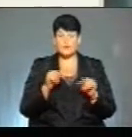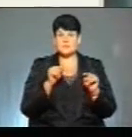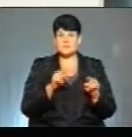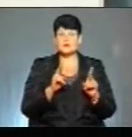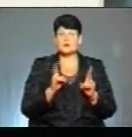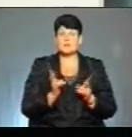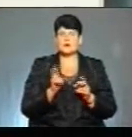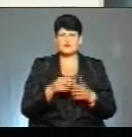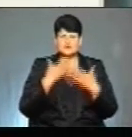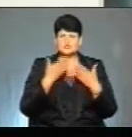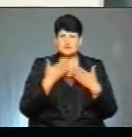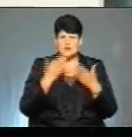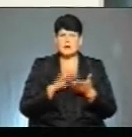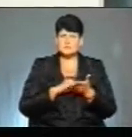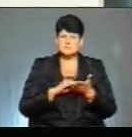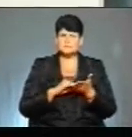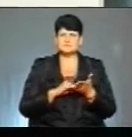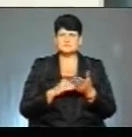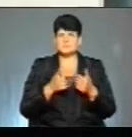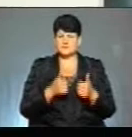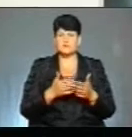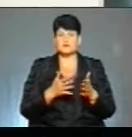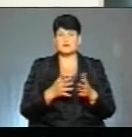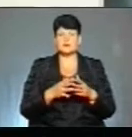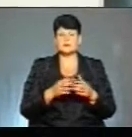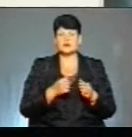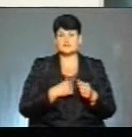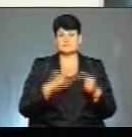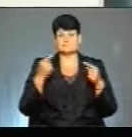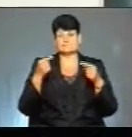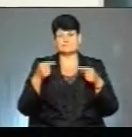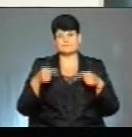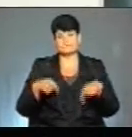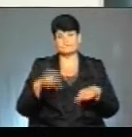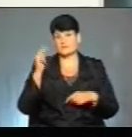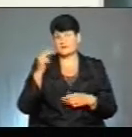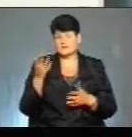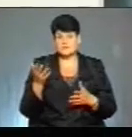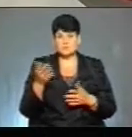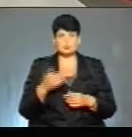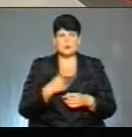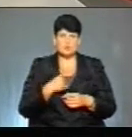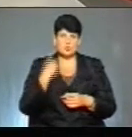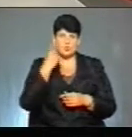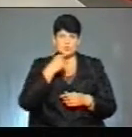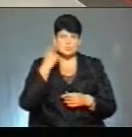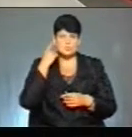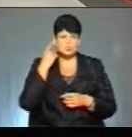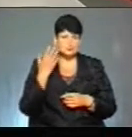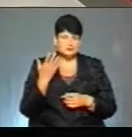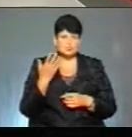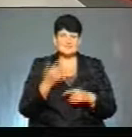які приходили читаючими і пишучими, вони, на жаль, спадали у навчанні. Тому, на мою особисту